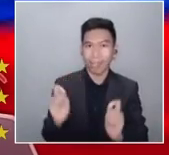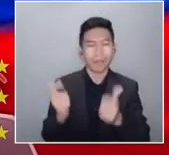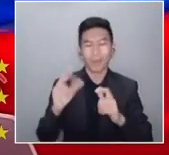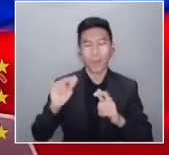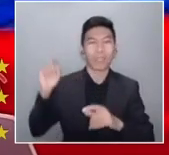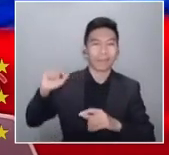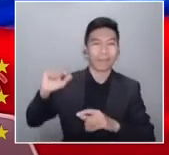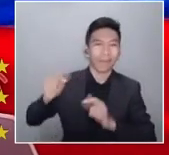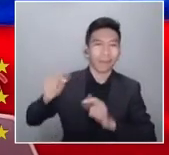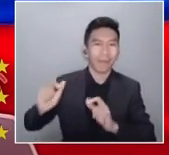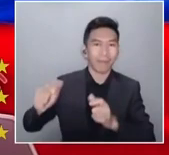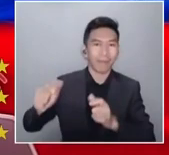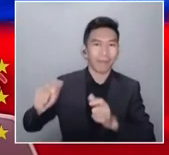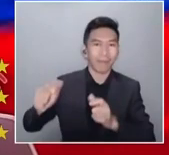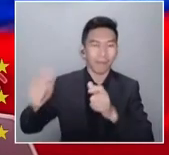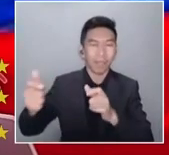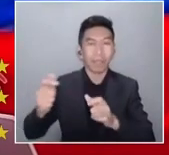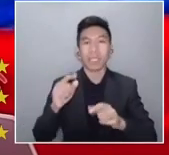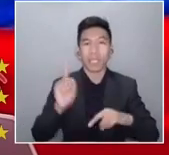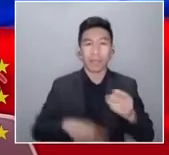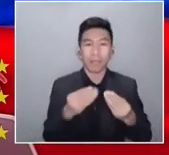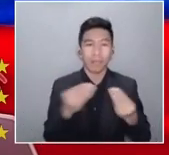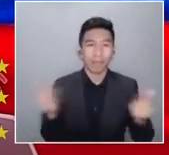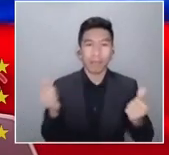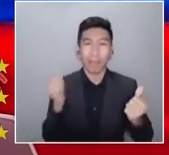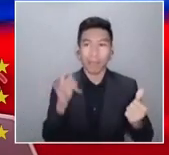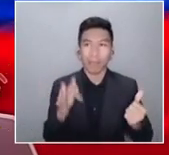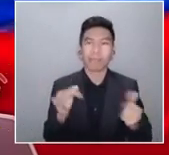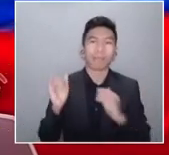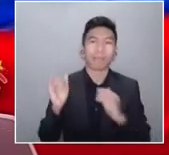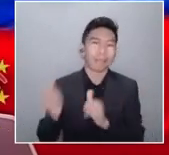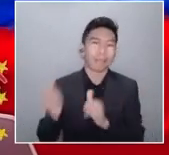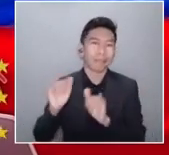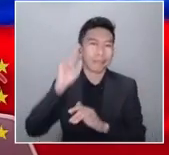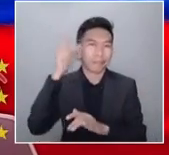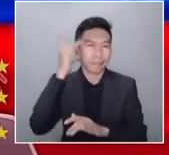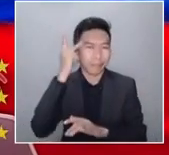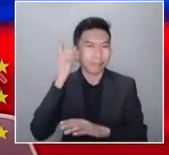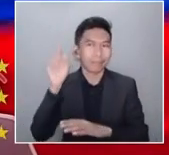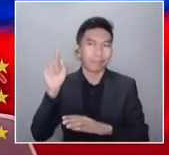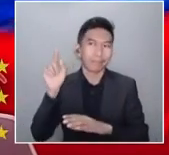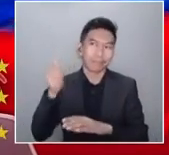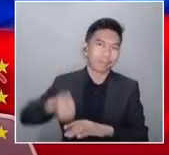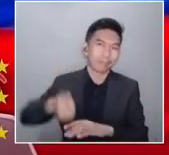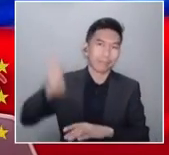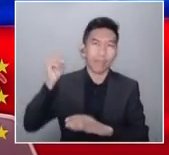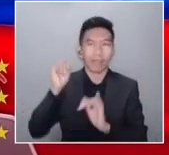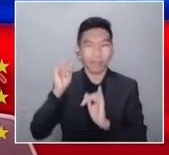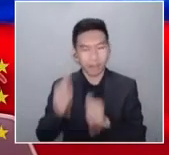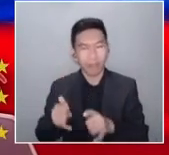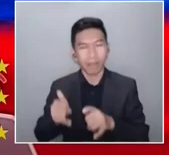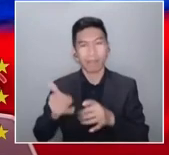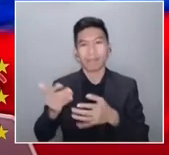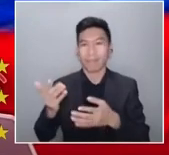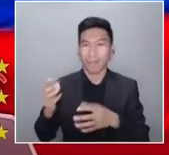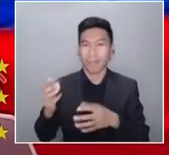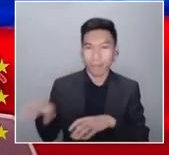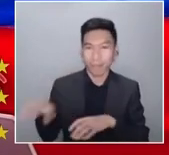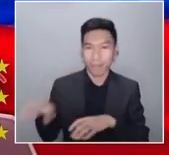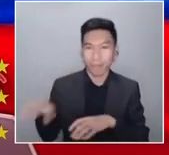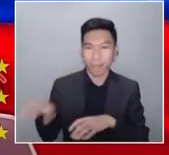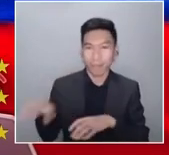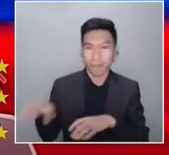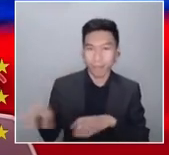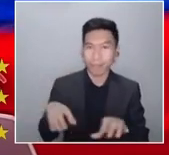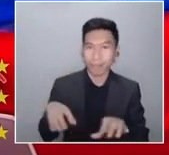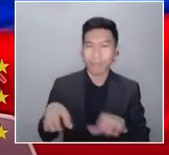traditional politicians na pareho pa rin ang kanilang gagawin, kapareho pa rin ang mga policy programs na